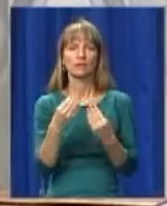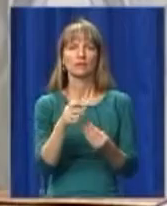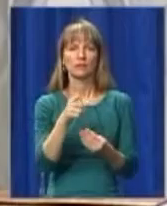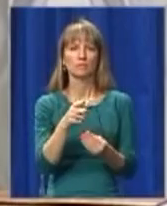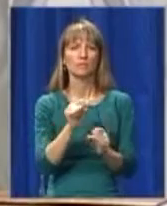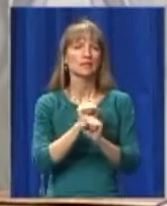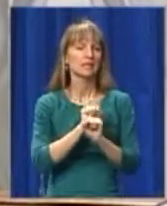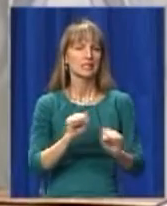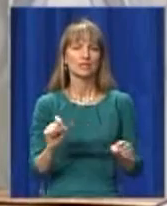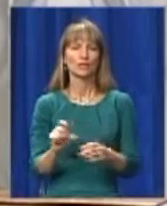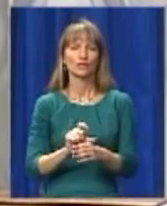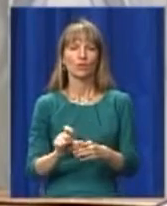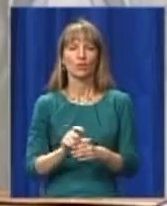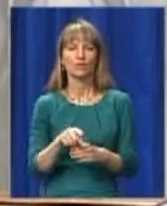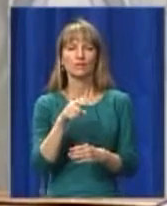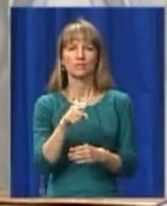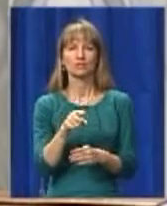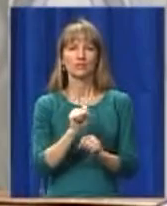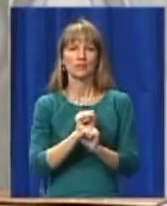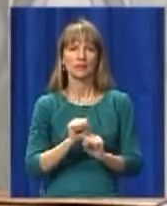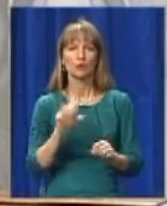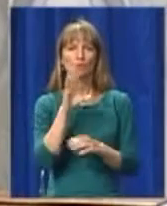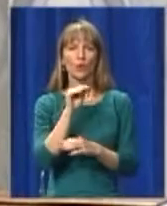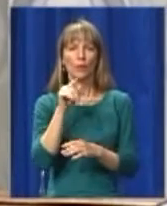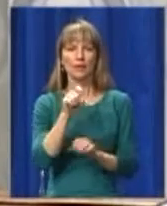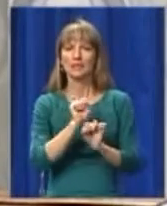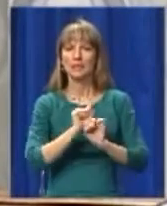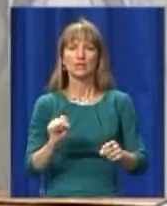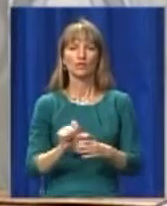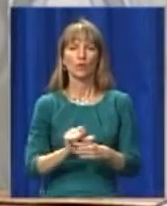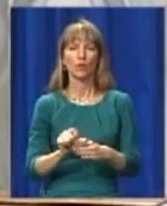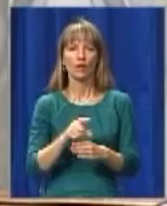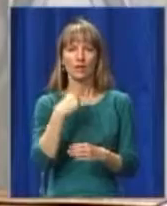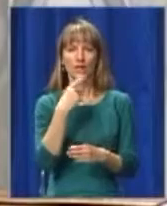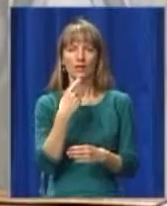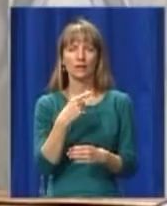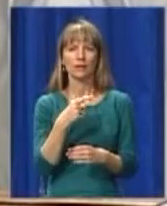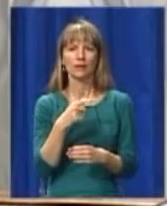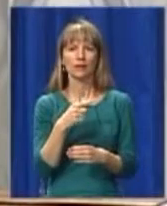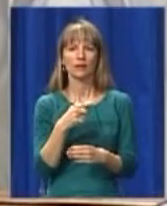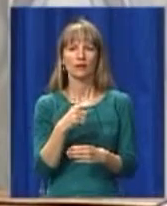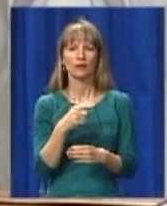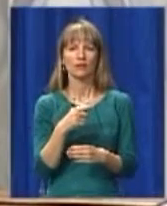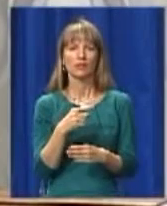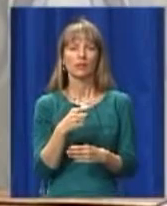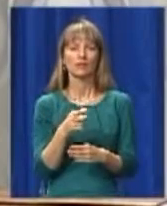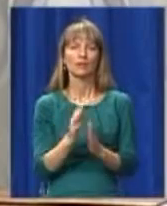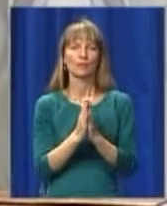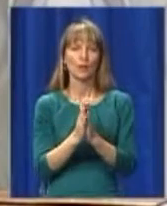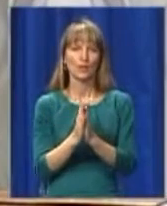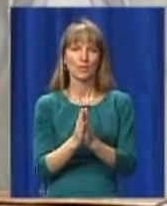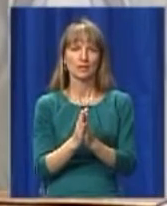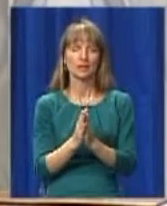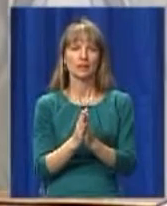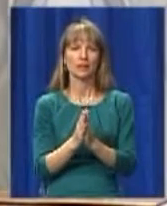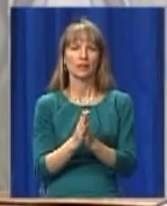нельзя шоколада, нельзя, ты же собака, которой тебе нельзя шоколада», в общем-то говоря. Она такая скулит: «Ну, ну дай, пожалуйста». Она